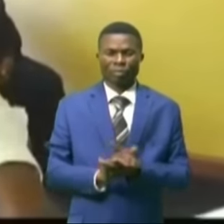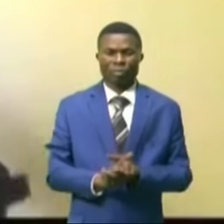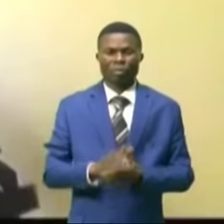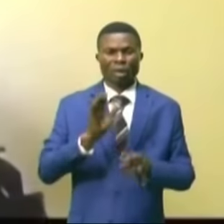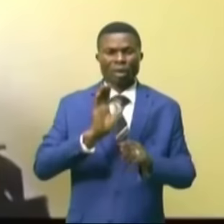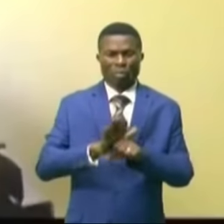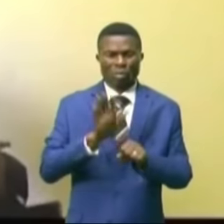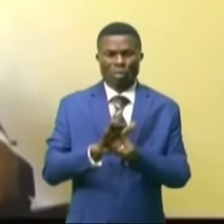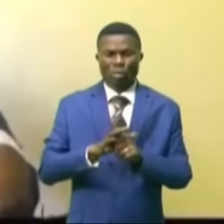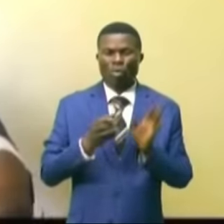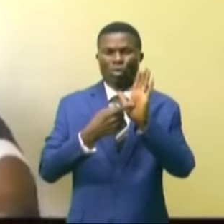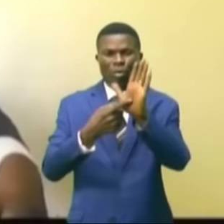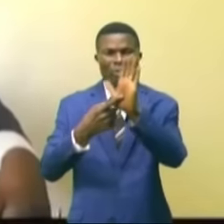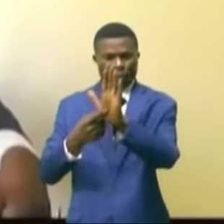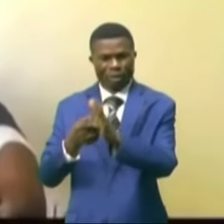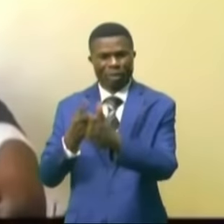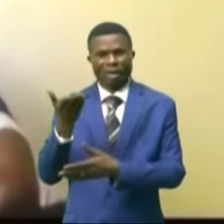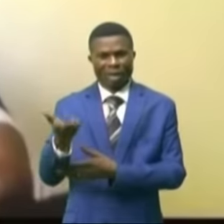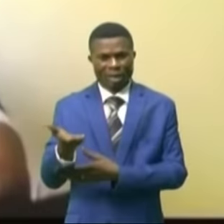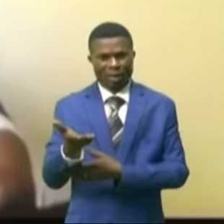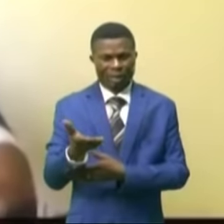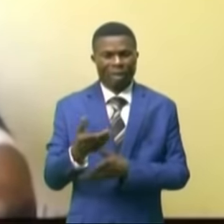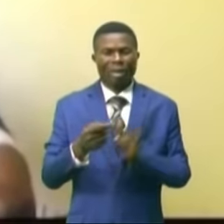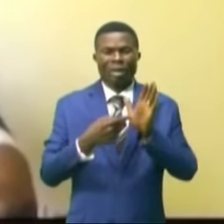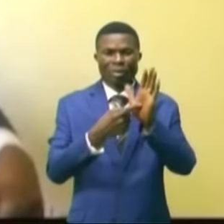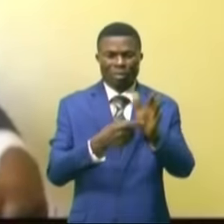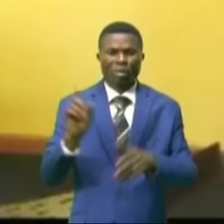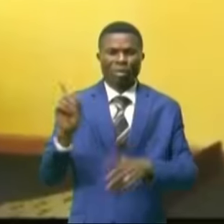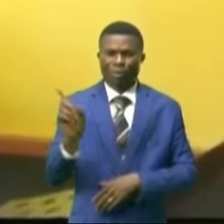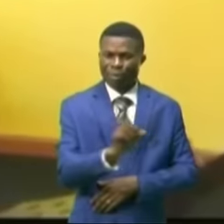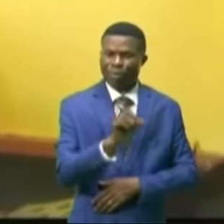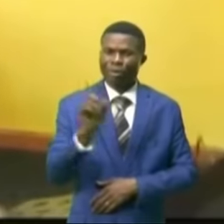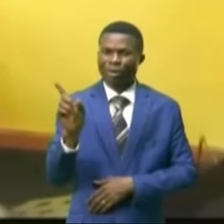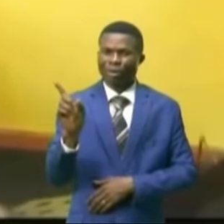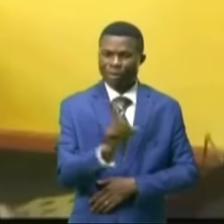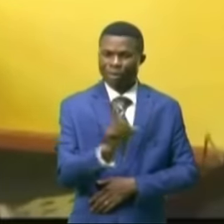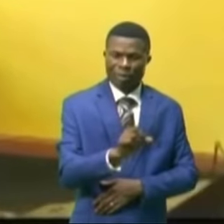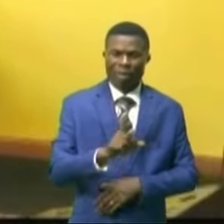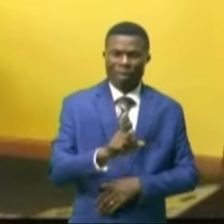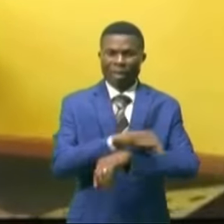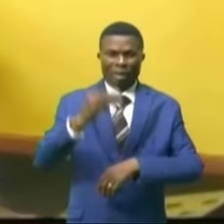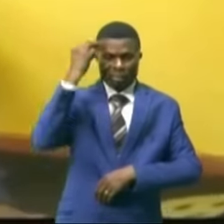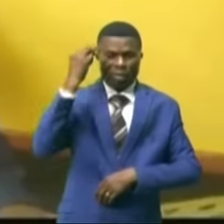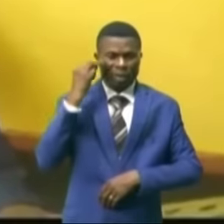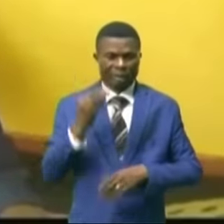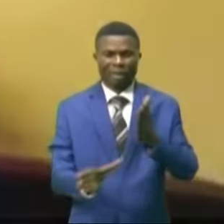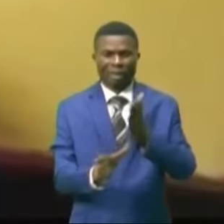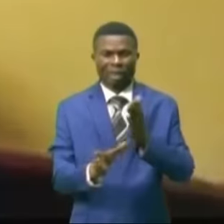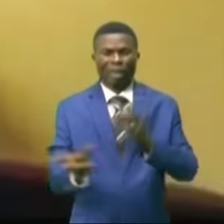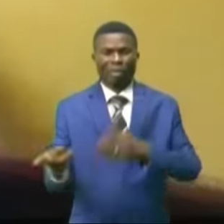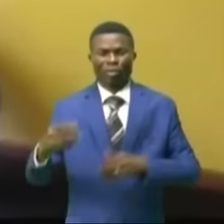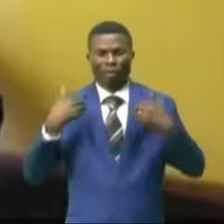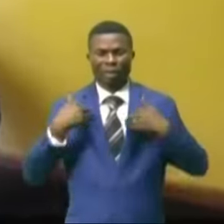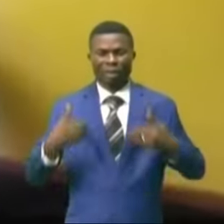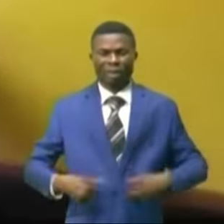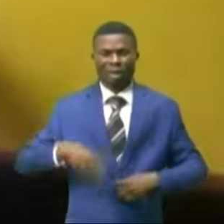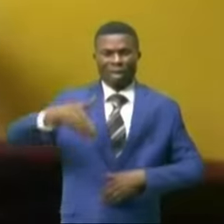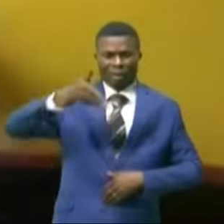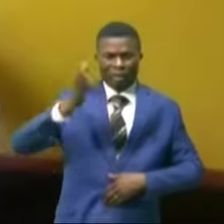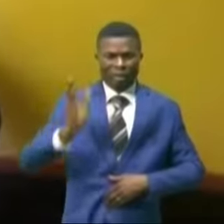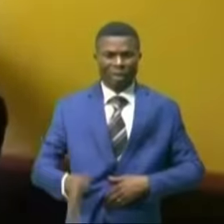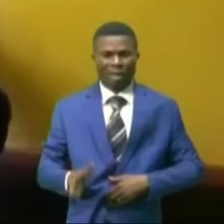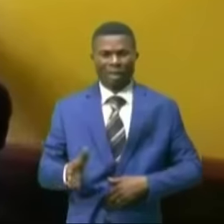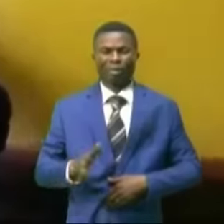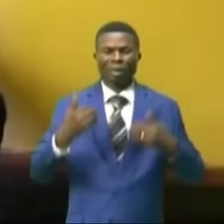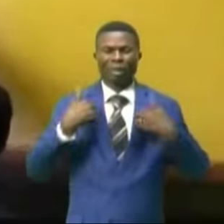présentations ont caractérisé cette activité, présentée tour à tour par le ministère provincial de la Santé, des experts nationaux, du